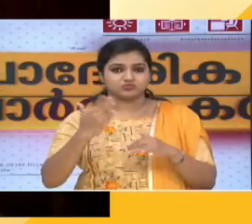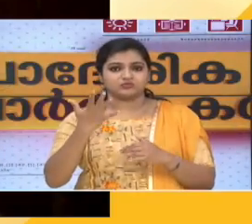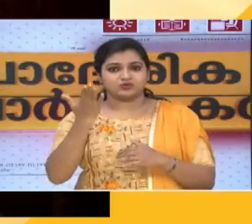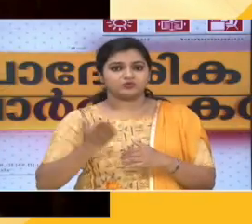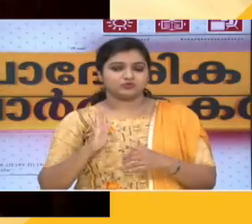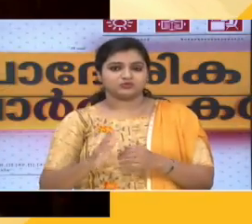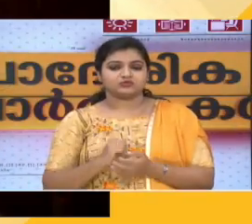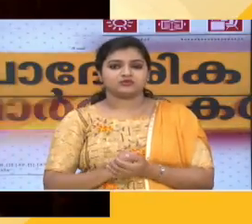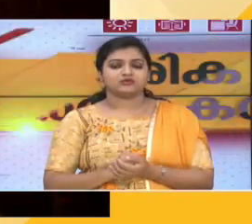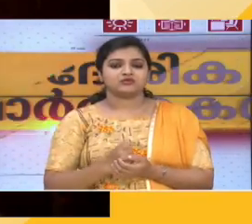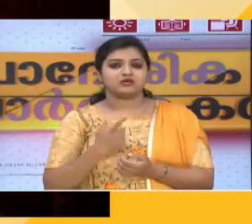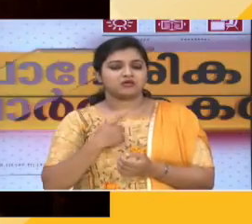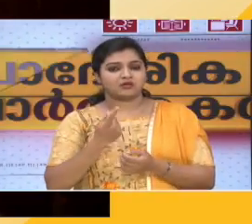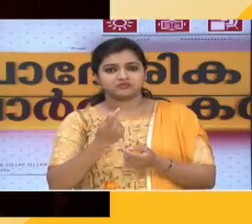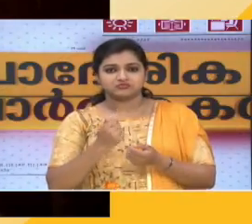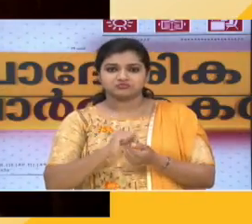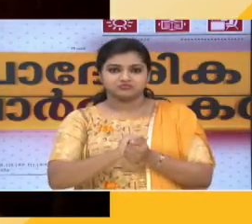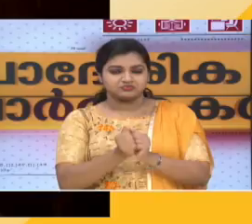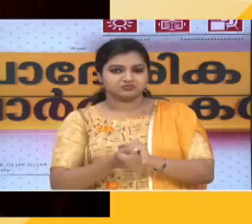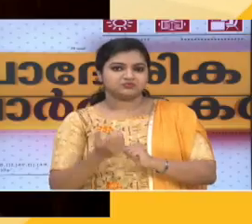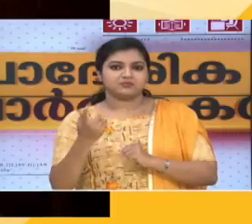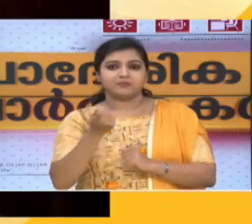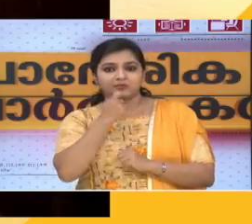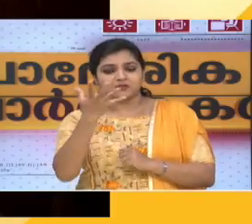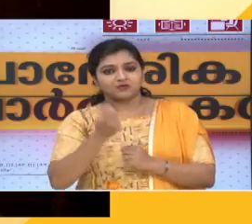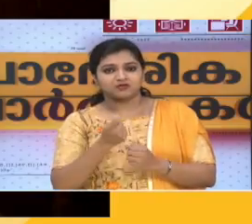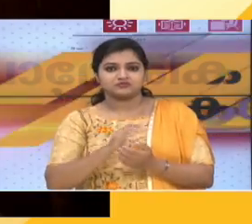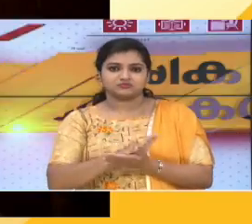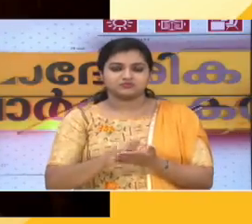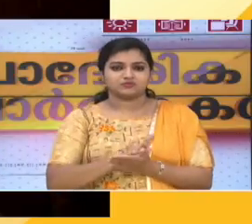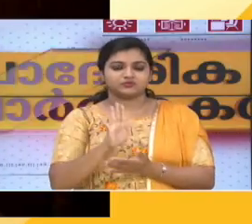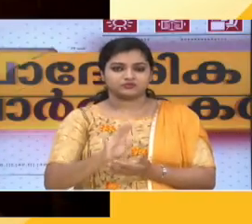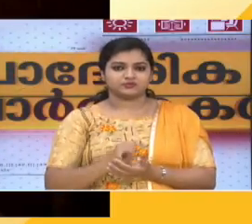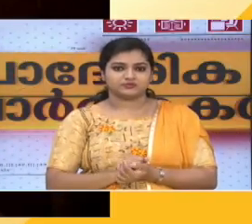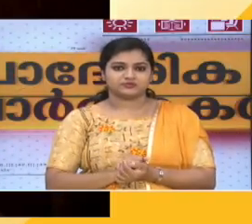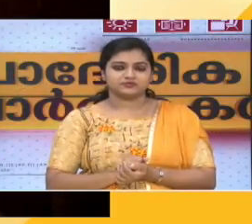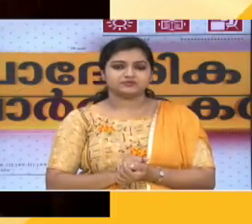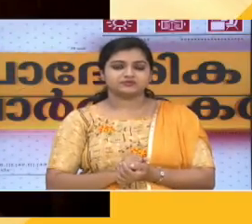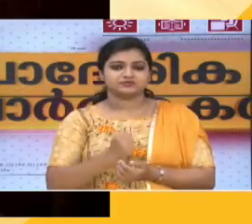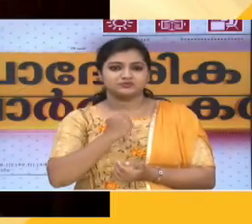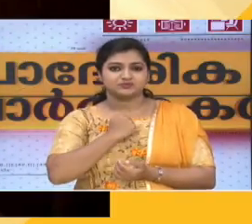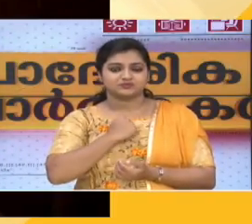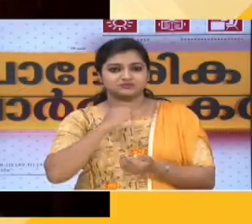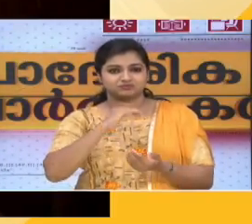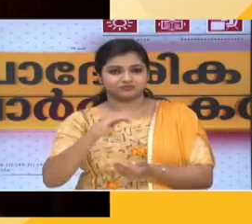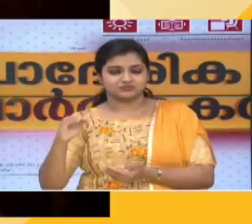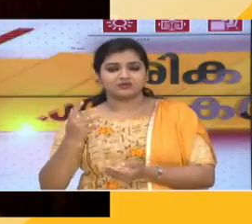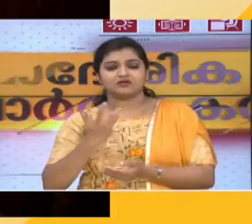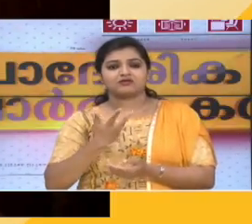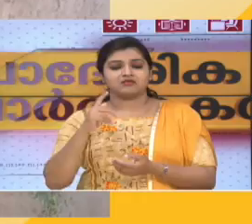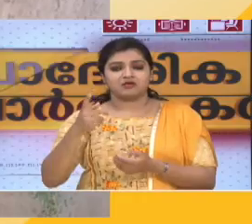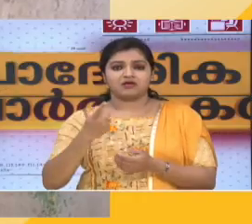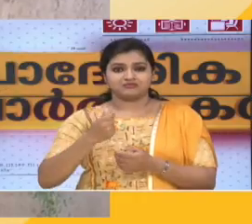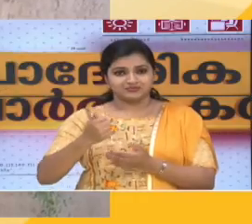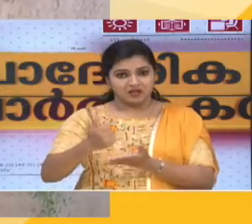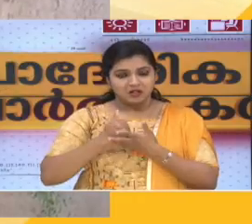മേടിക്കാം, സാമ്പത്തിക കഴിവില്ലാത്തവളാണ് ഞാൻ. പക്ഷെ എന്നെ കൊണ്ട് അത്ര കഴിവില്ല എനിക്ക്. എൻ്റെ മക്കൾക്ക് തരാനുള്ള കഴിവ് എൻ്റെ മക്കൾക്കില്ല.